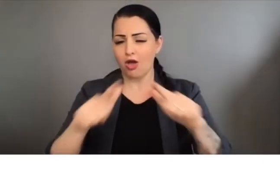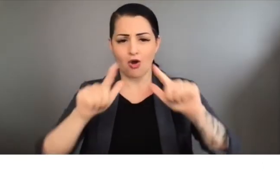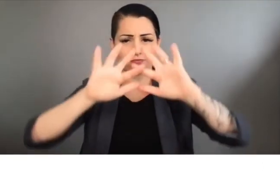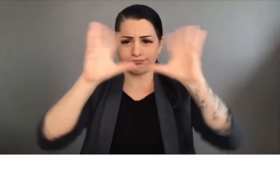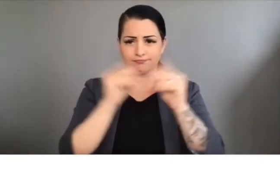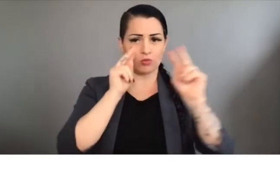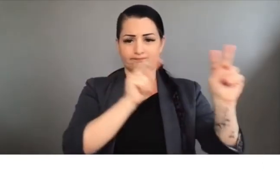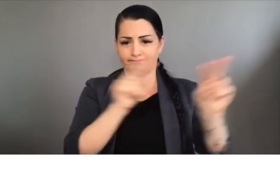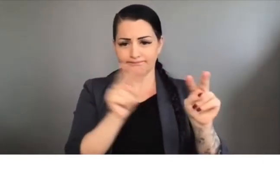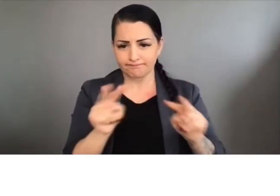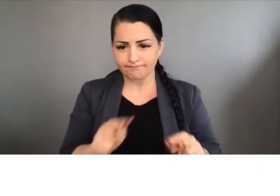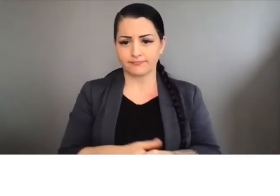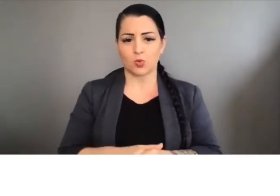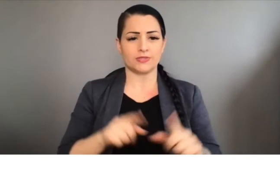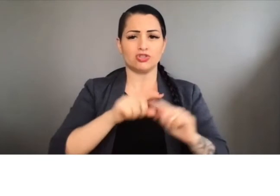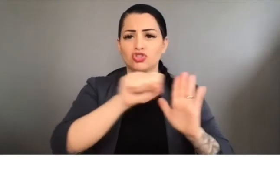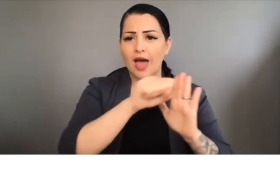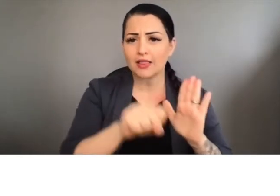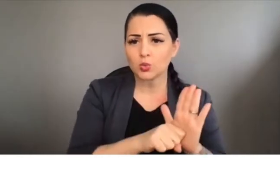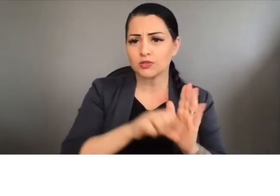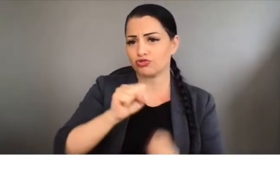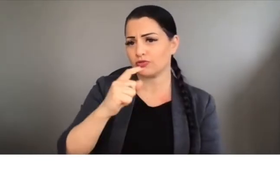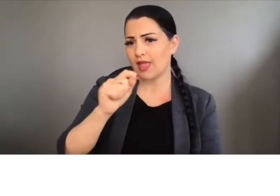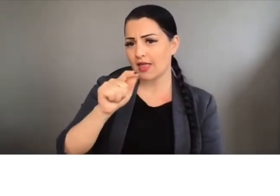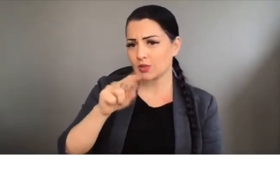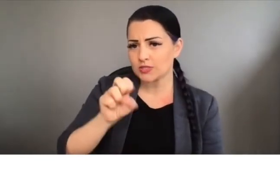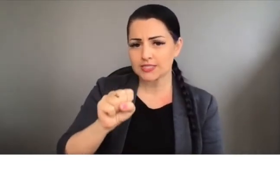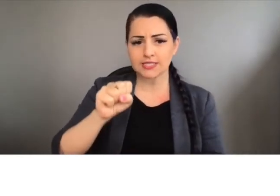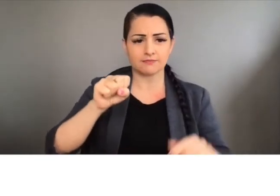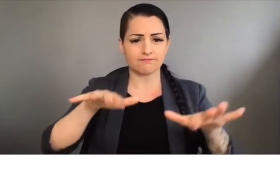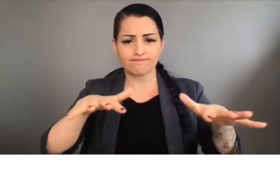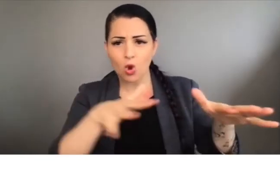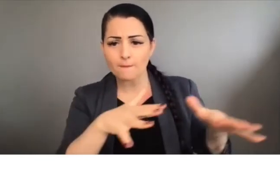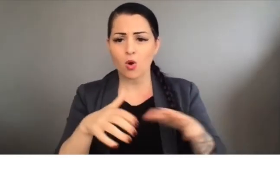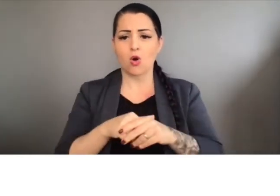visualiser les demandes dans quelles langues elles sont faites, leur statut par exemple.